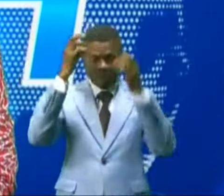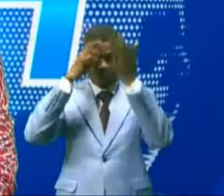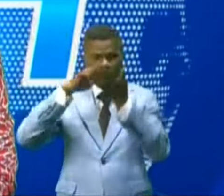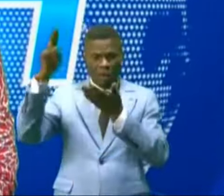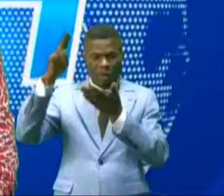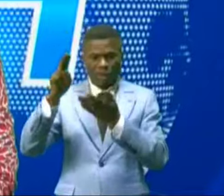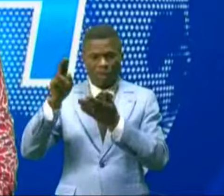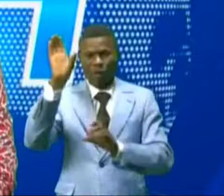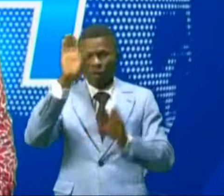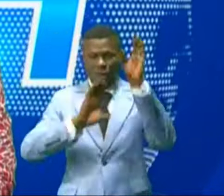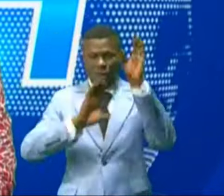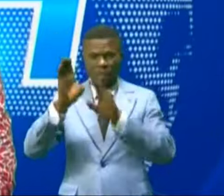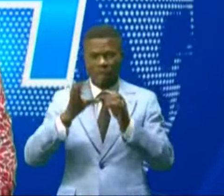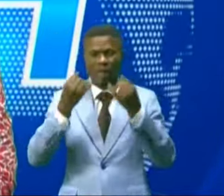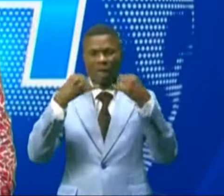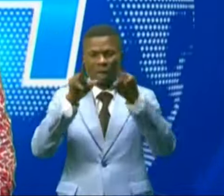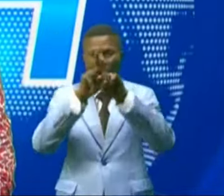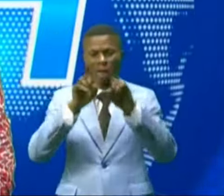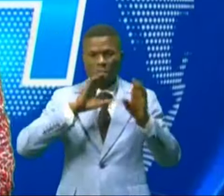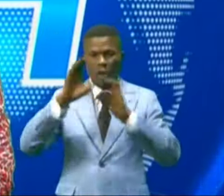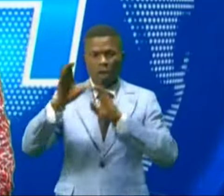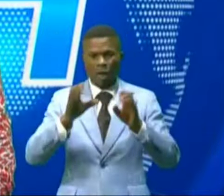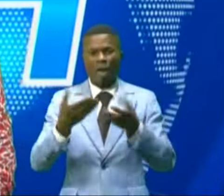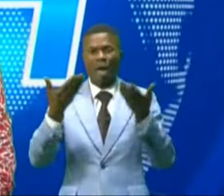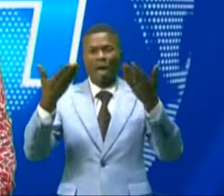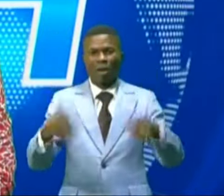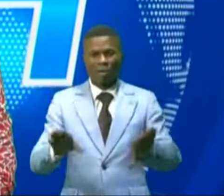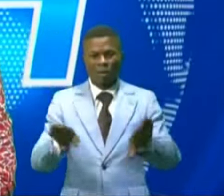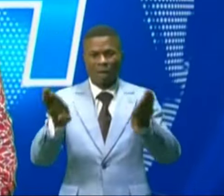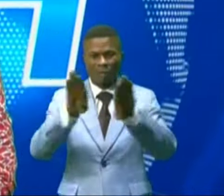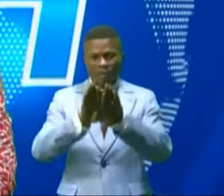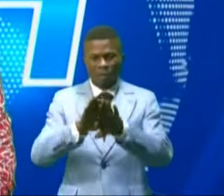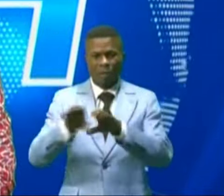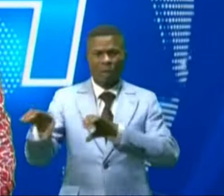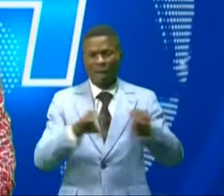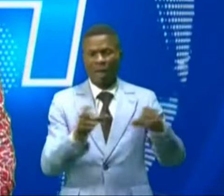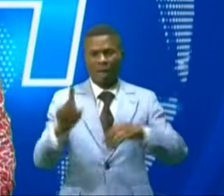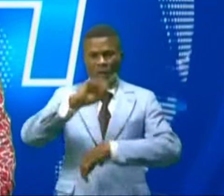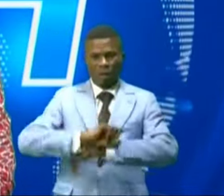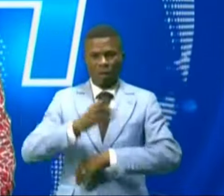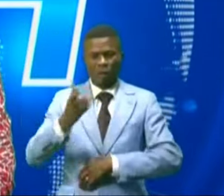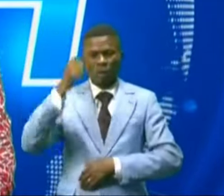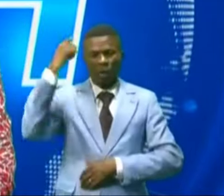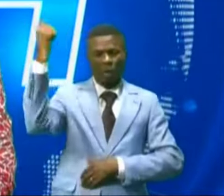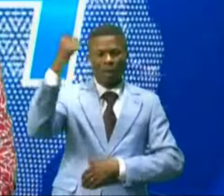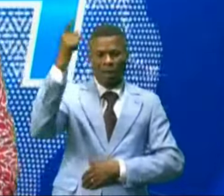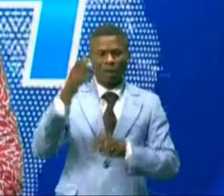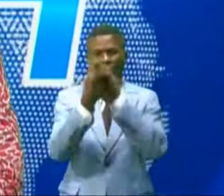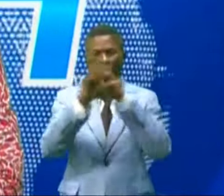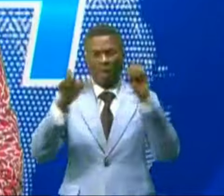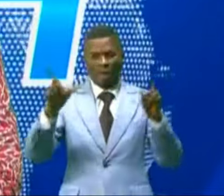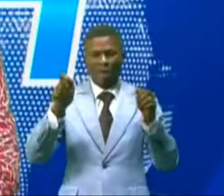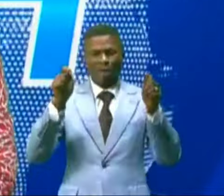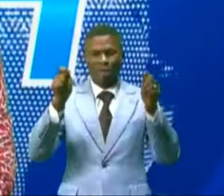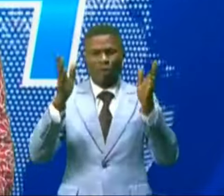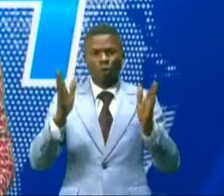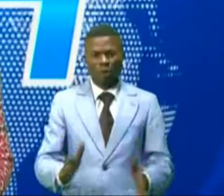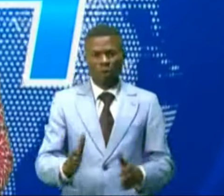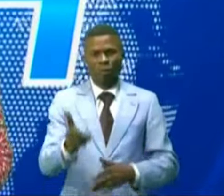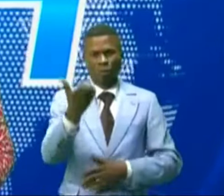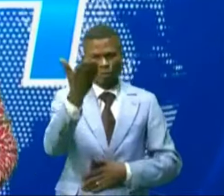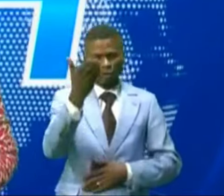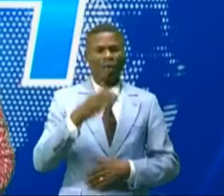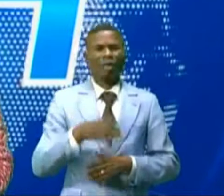l'information et de la communication, a clôturé les activités de la journée mondiale de la liberté de la presse. Gaëtan Magalano.